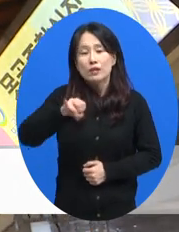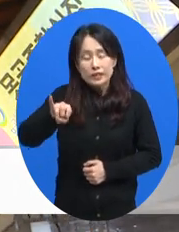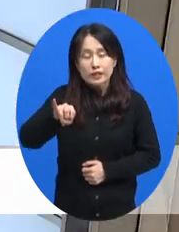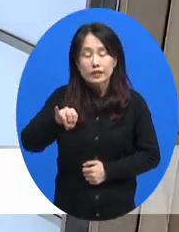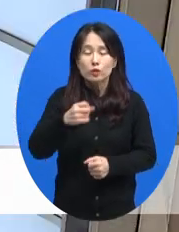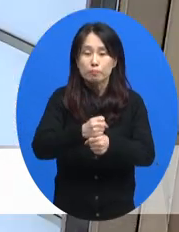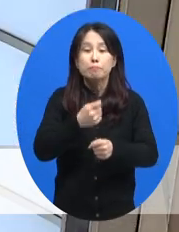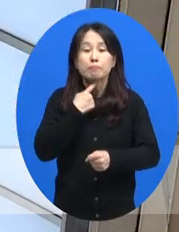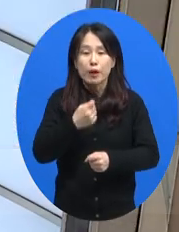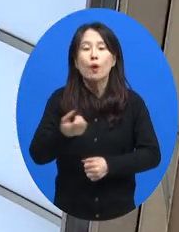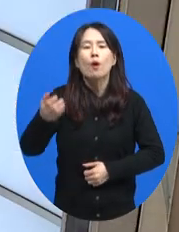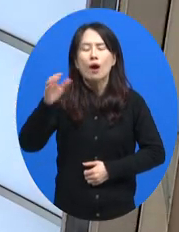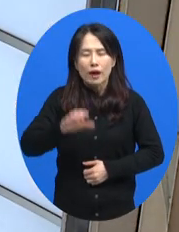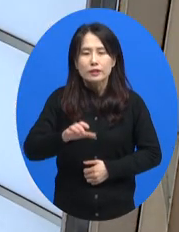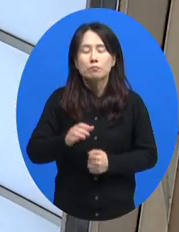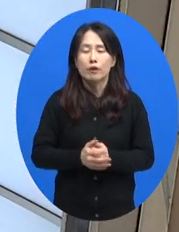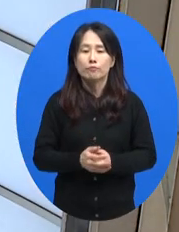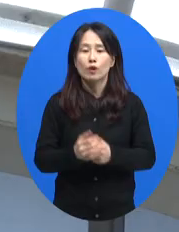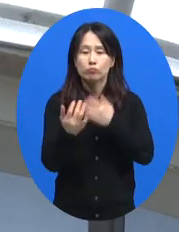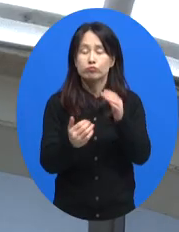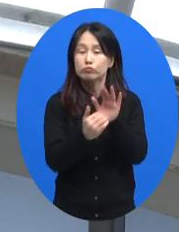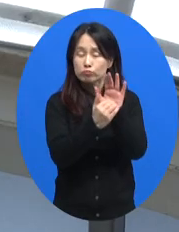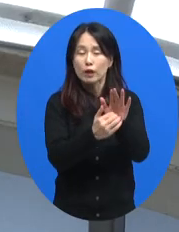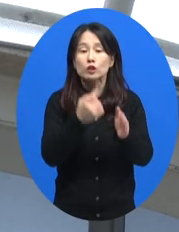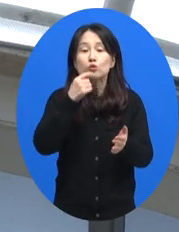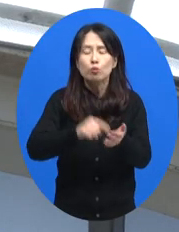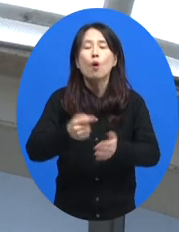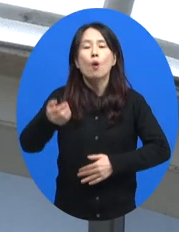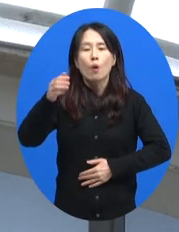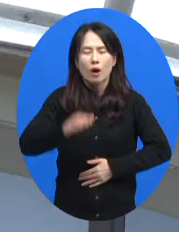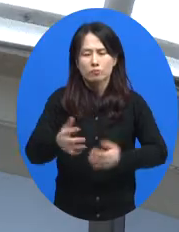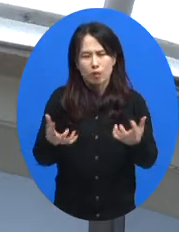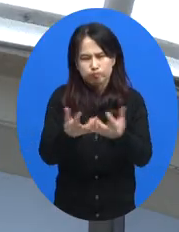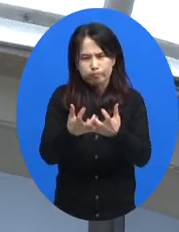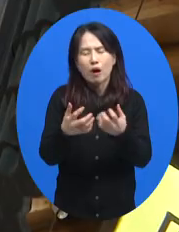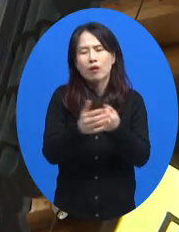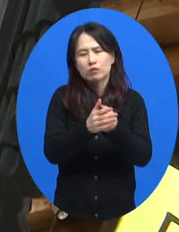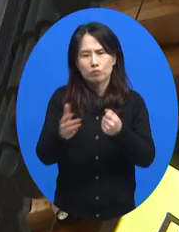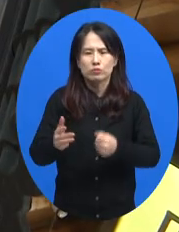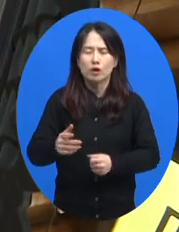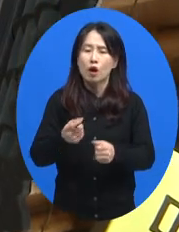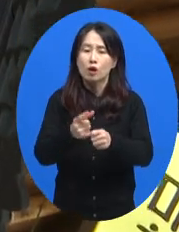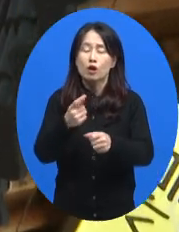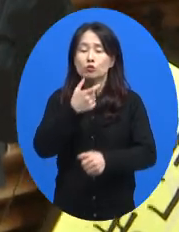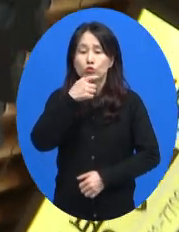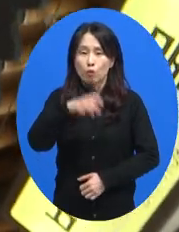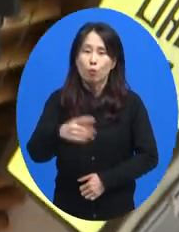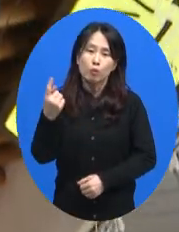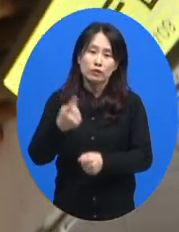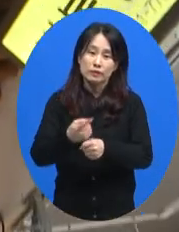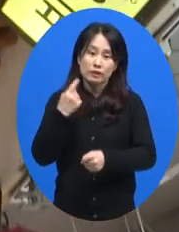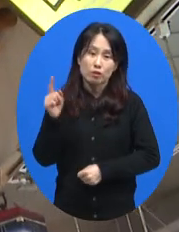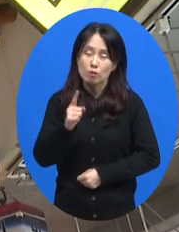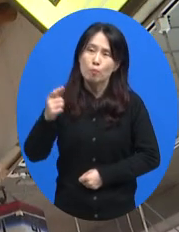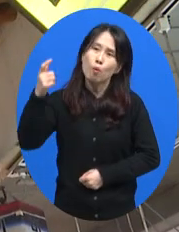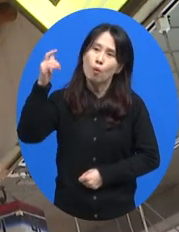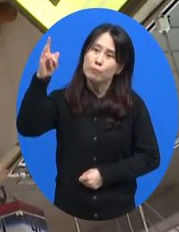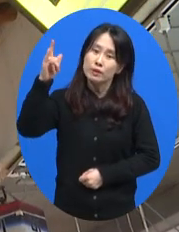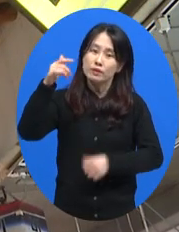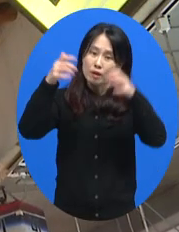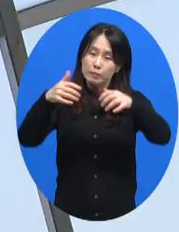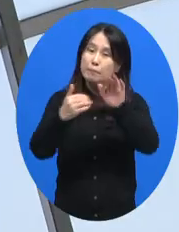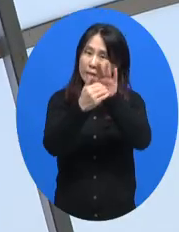있지만 밀폐형 구조가 문제. 수원의 한 전통시장은 10년 전 햇빛이나 비를 막기 위해 천장에 아케이드를